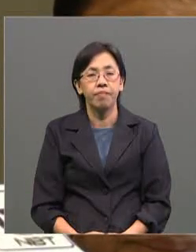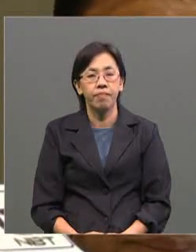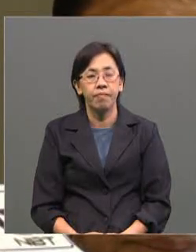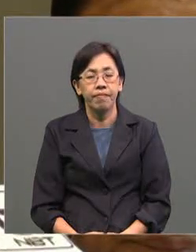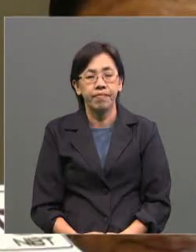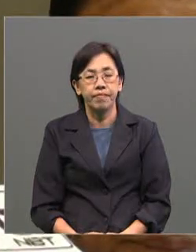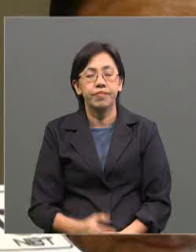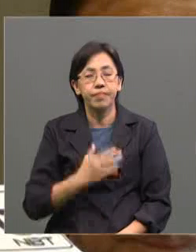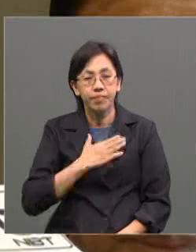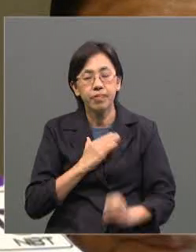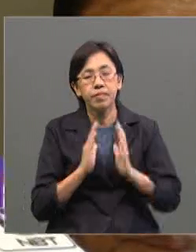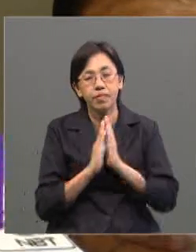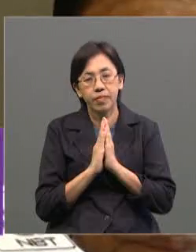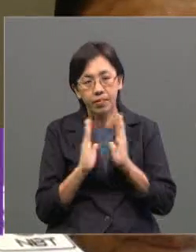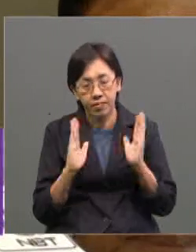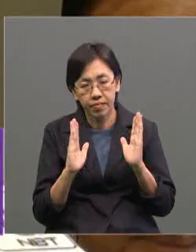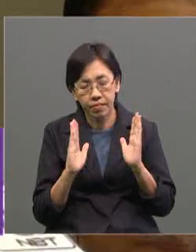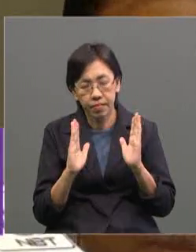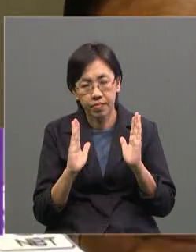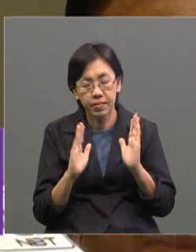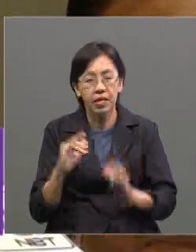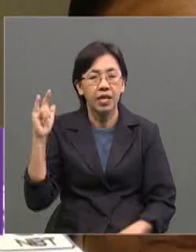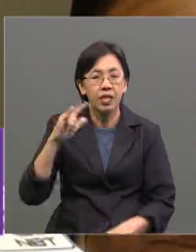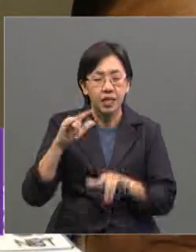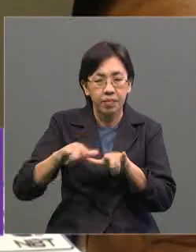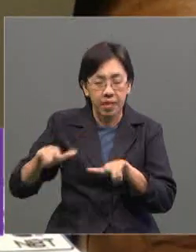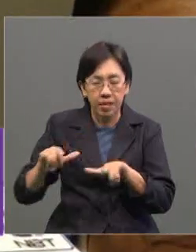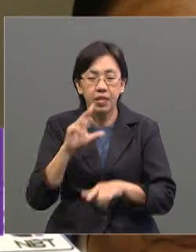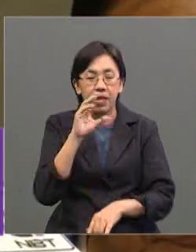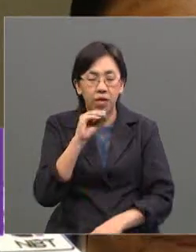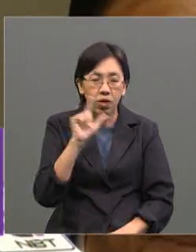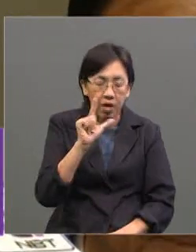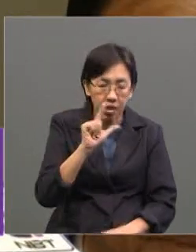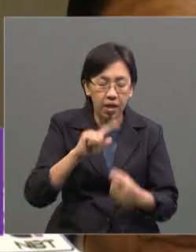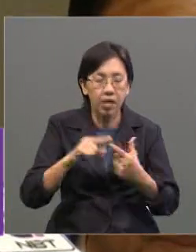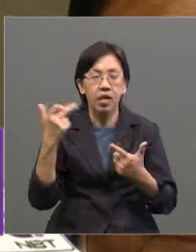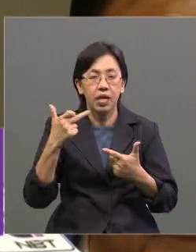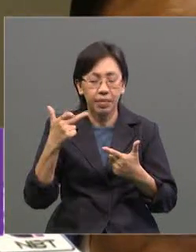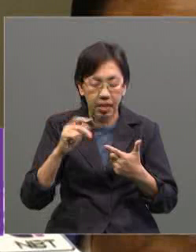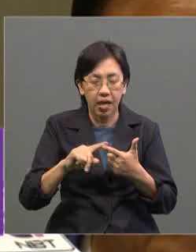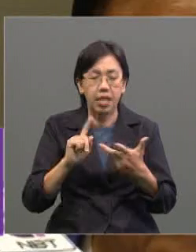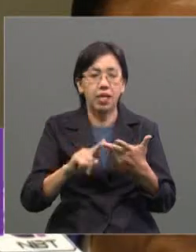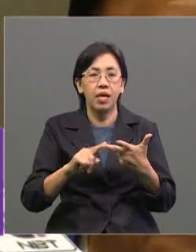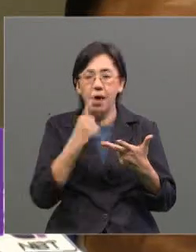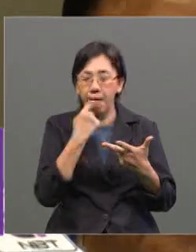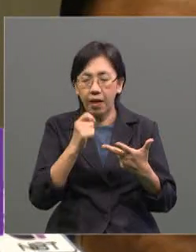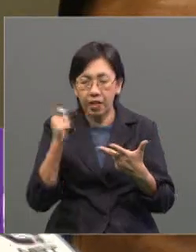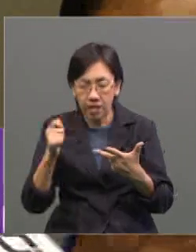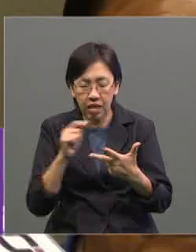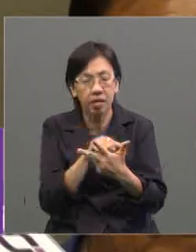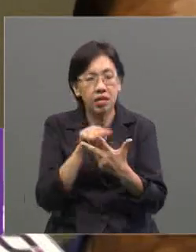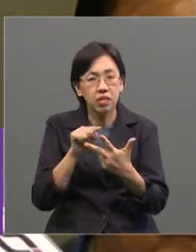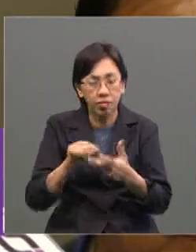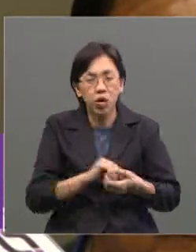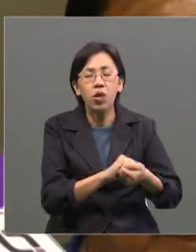ก็ขอขอบคุณทั้งสายการบินพาณิชย์3สายการบินนกแอร์แอร์เอเชียการบินไทยที่ช่วยกันทำงานร่วมกันอย่างดี